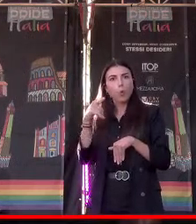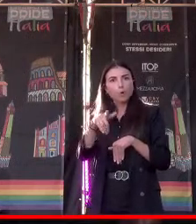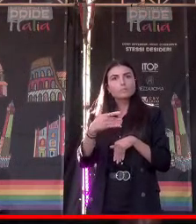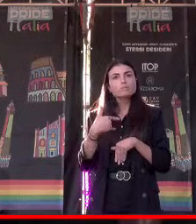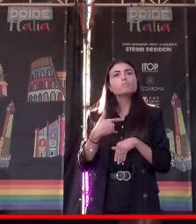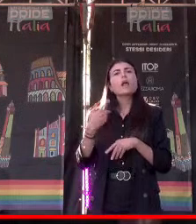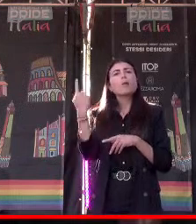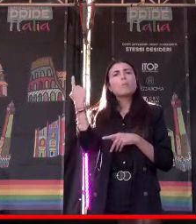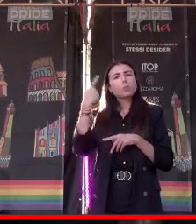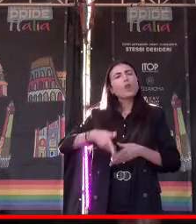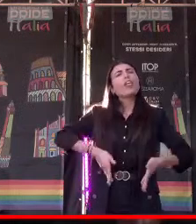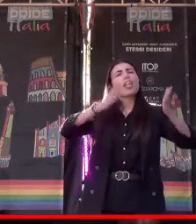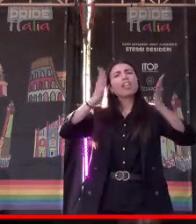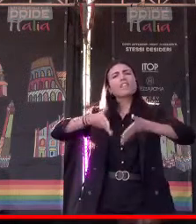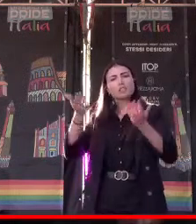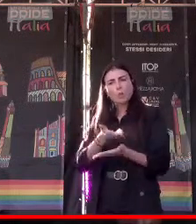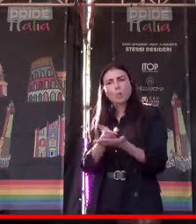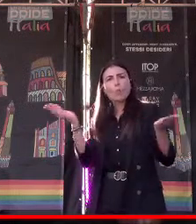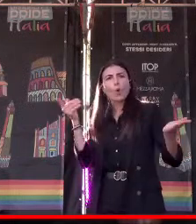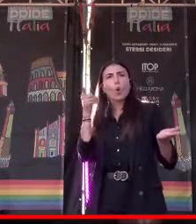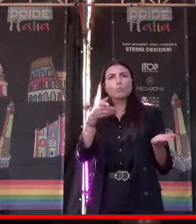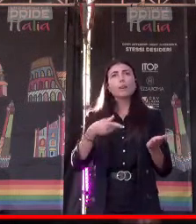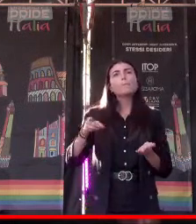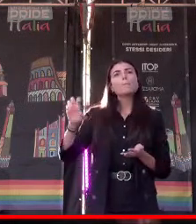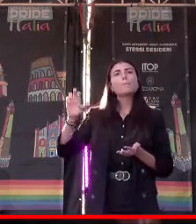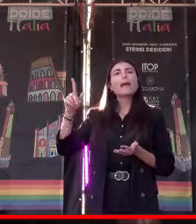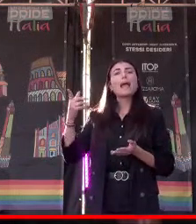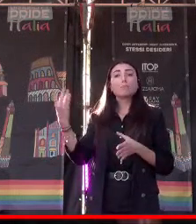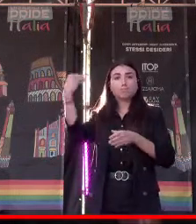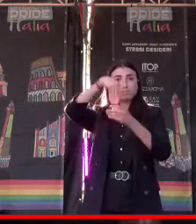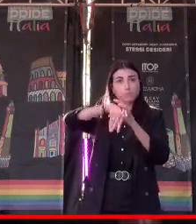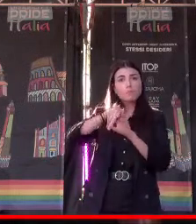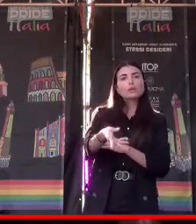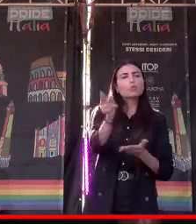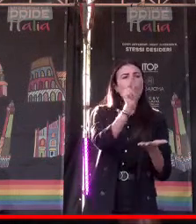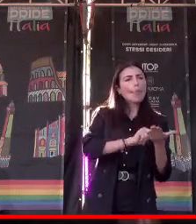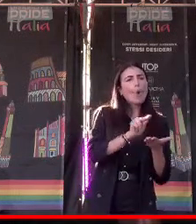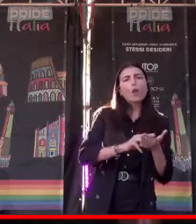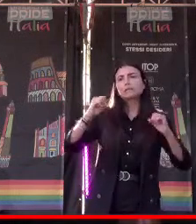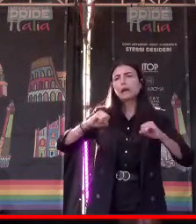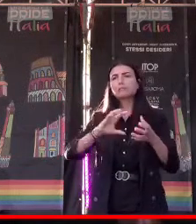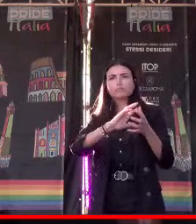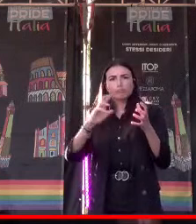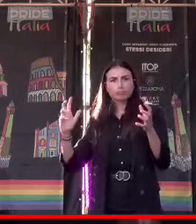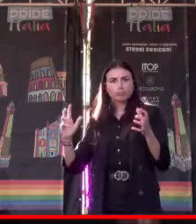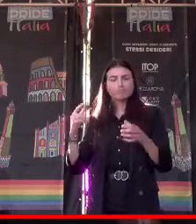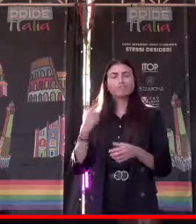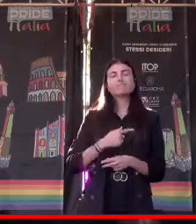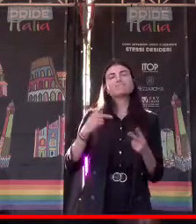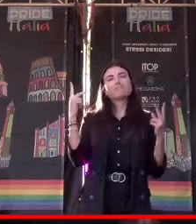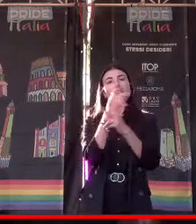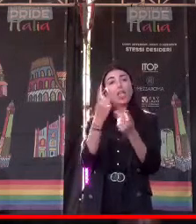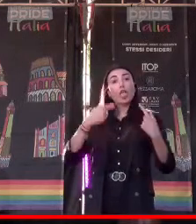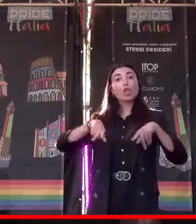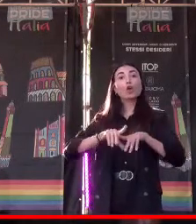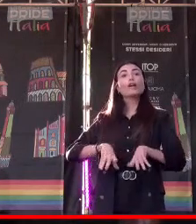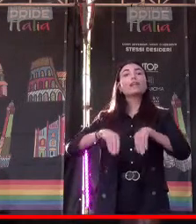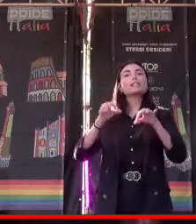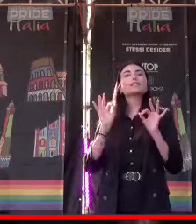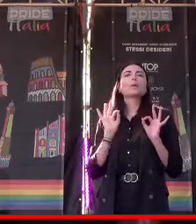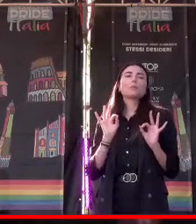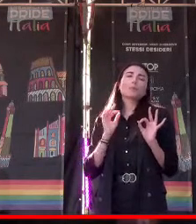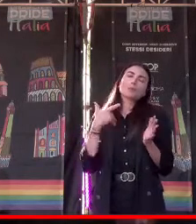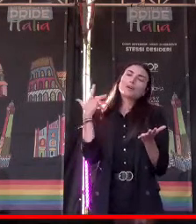gli edifici pubblici che i PEBA riguardano, quindi scuole, sanità, eccetera. Ma sì, noi abbiamo iniziato proprio a cercare